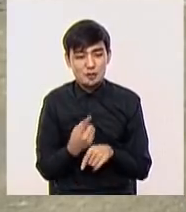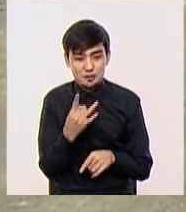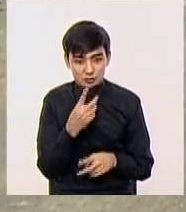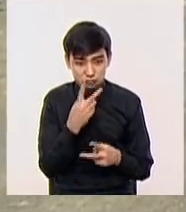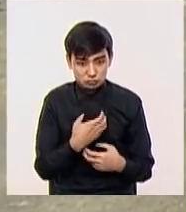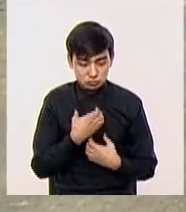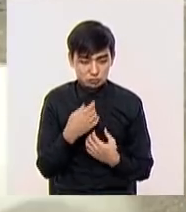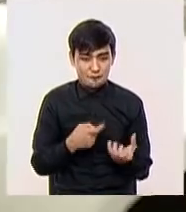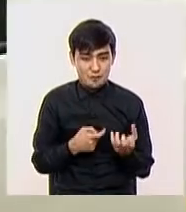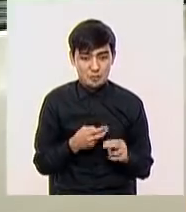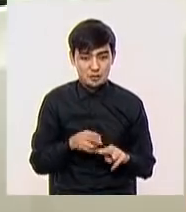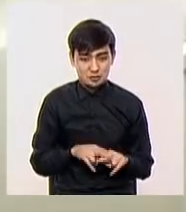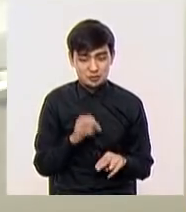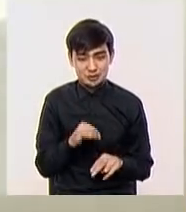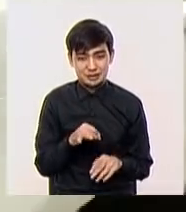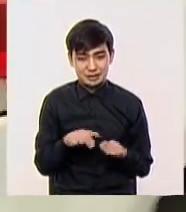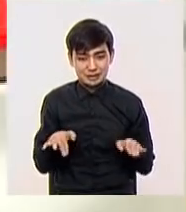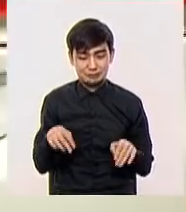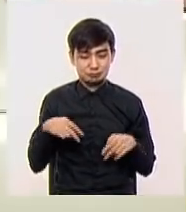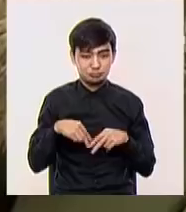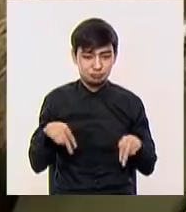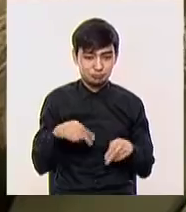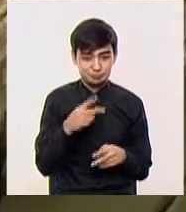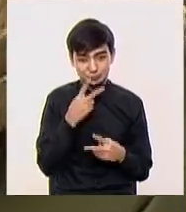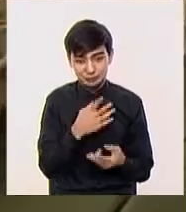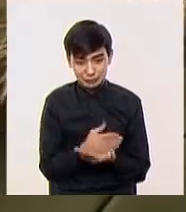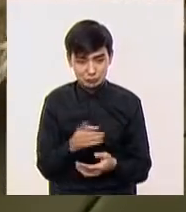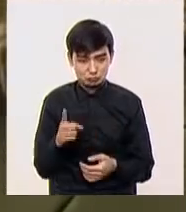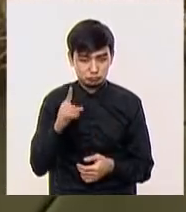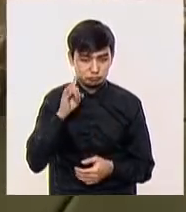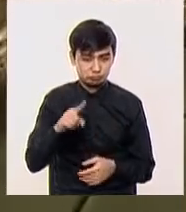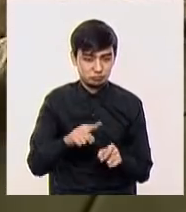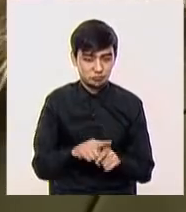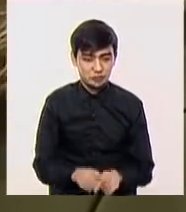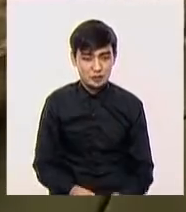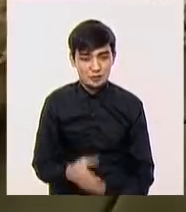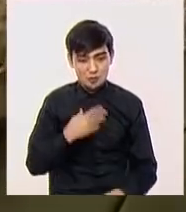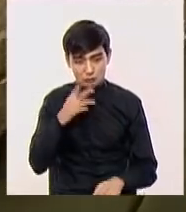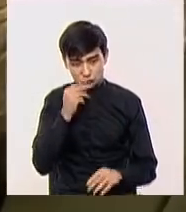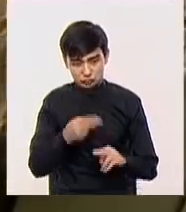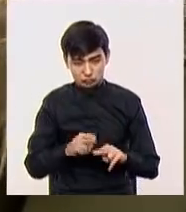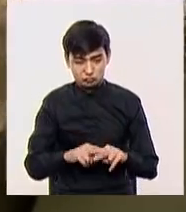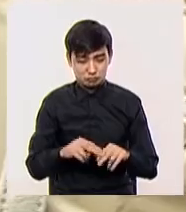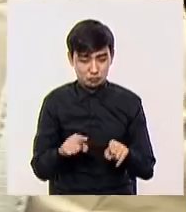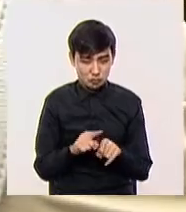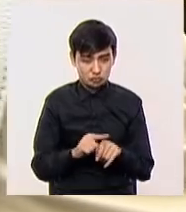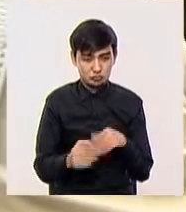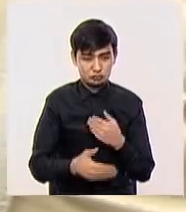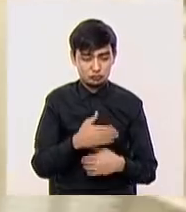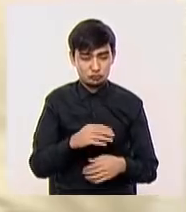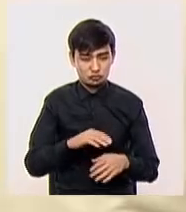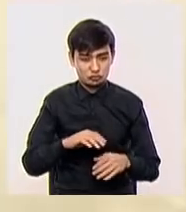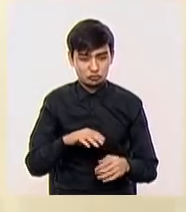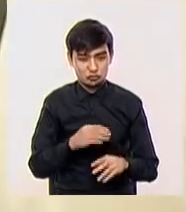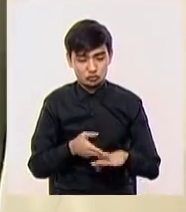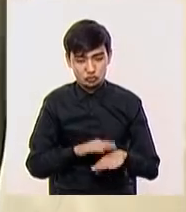кейін автоматты балалар тұр деп олар қараған жоқ қазір. Әйгерім Алшынбаева да күйеуіме ауыр айып тағып отыр. Қатардағы тракторшы